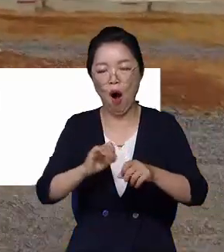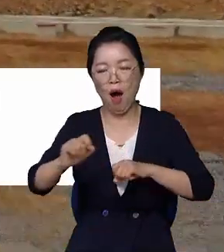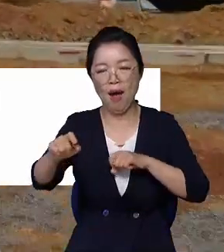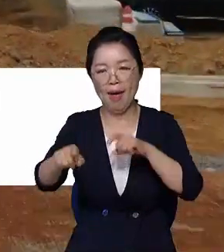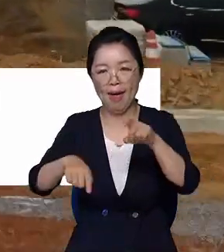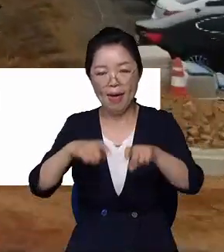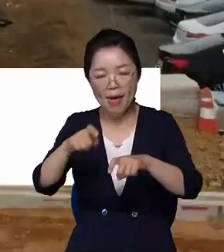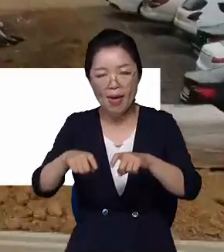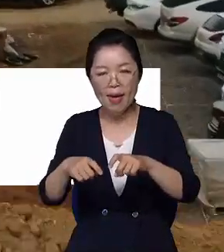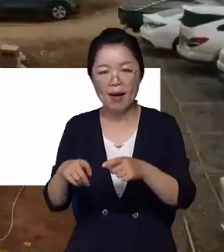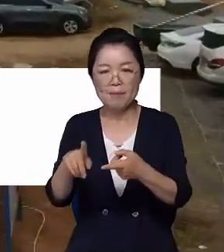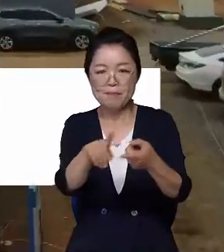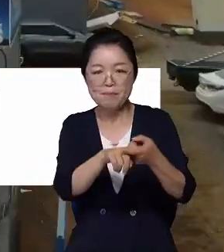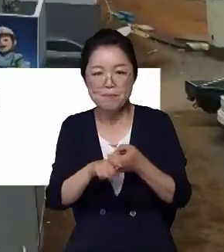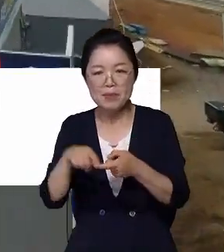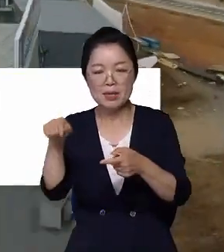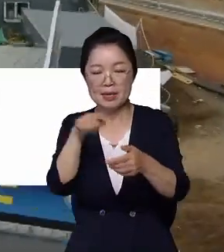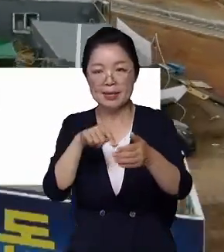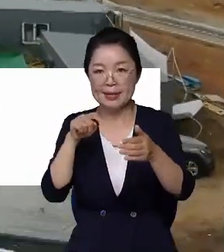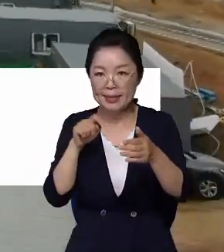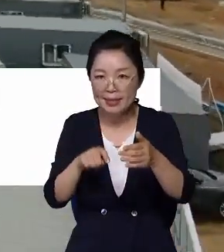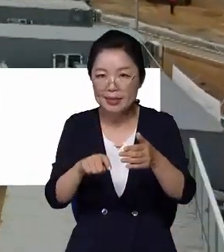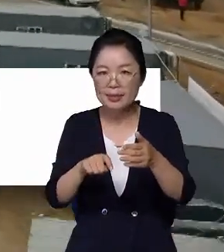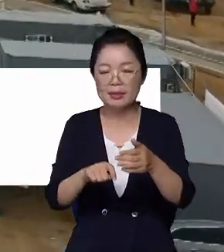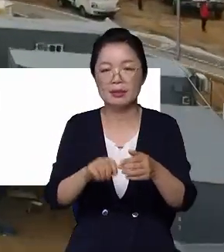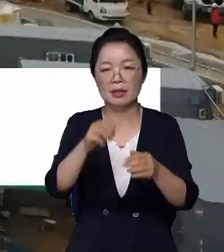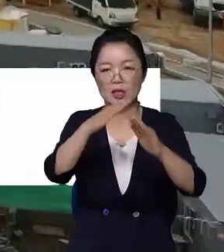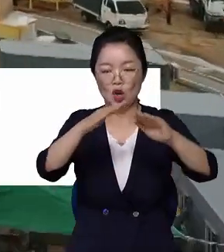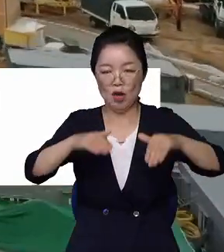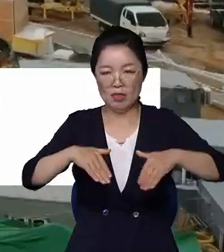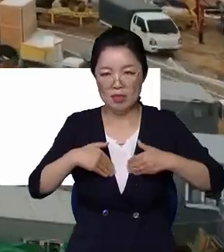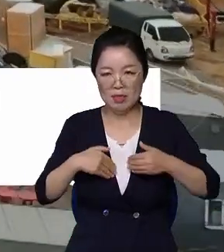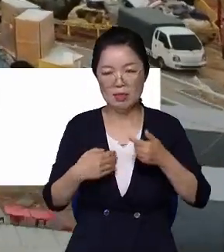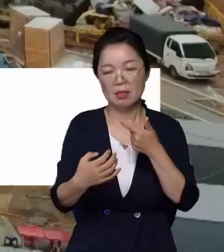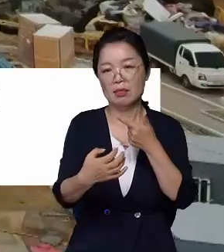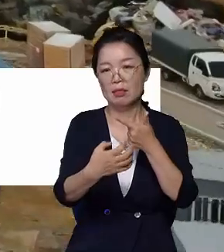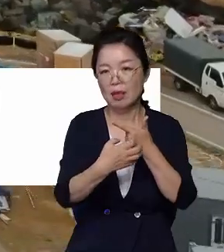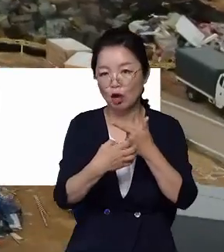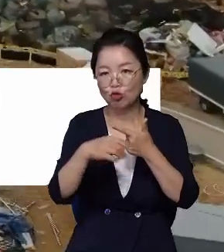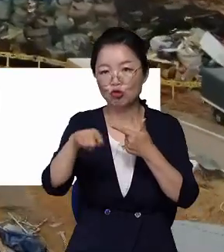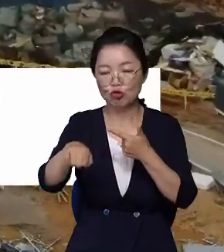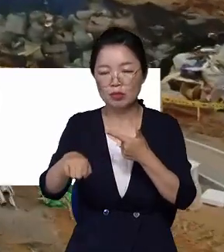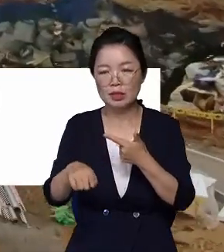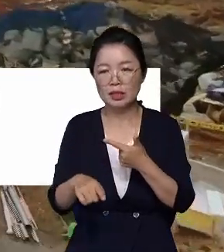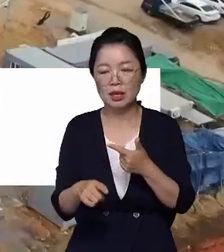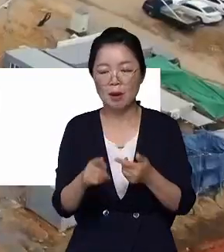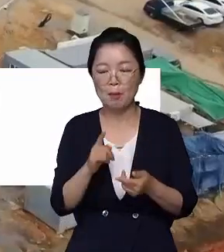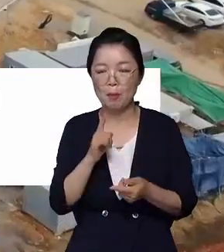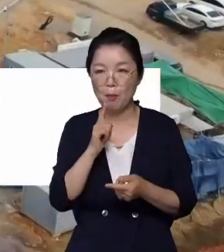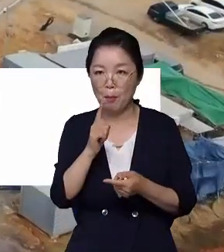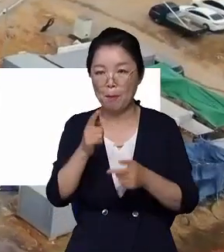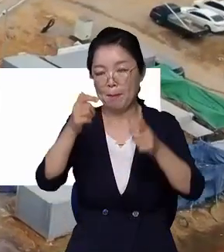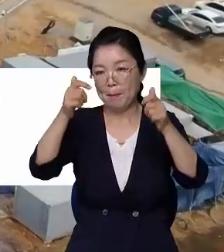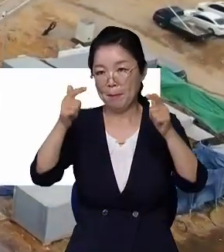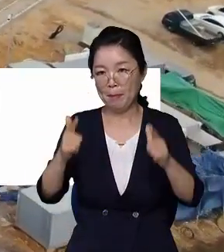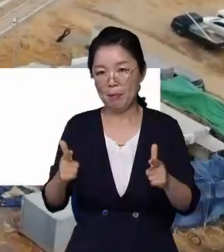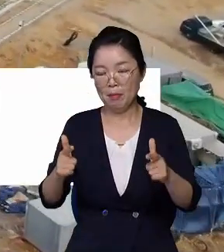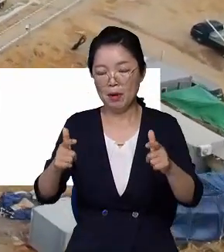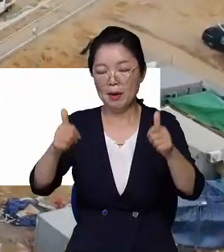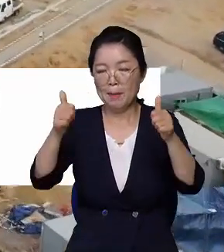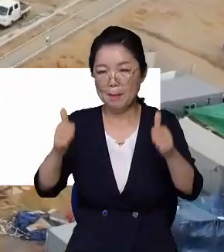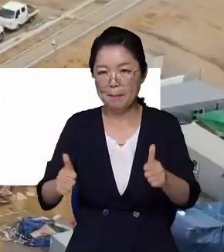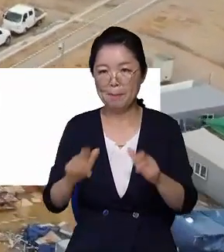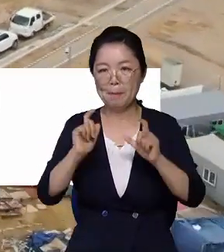거부 취소 청구 소송에서 전라남도와 나주시의 항소를 기각하고 1심 판결대로 협약서를 공개해야 한다고